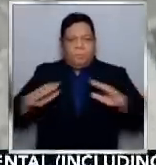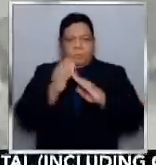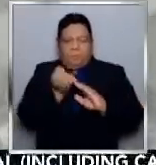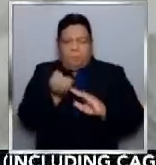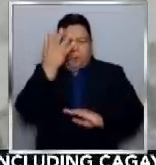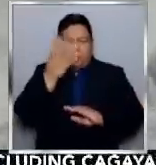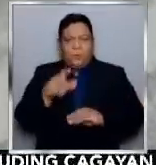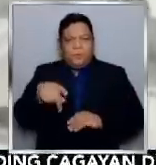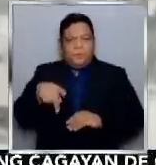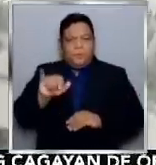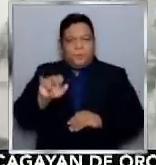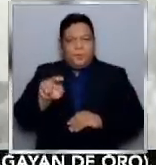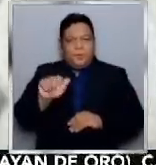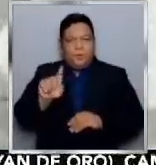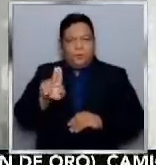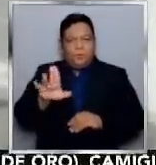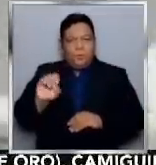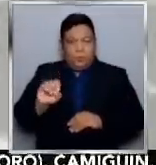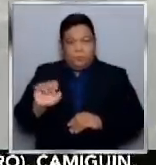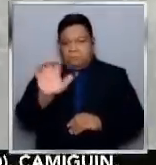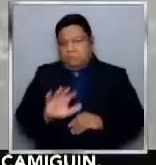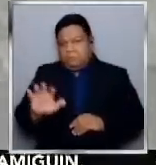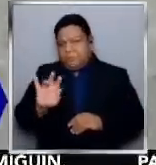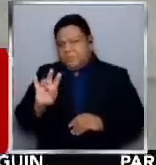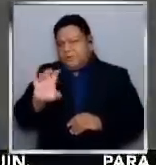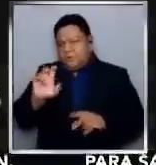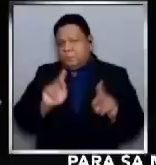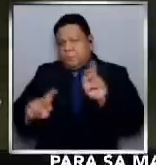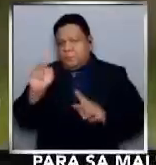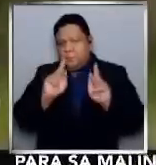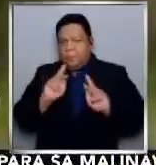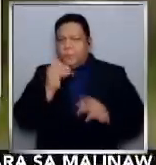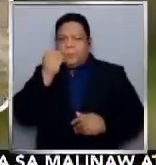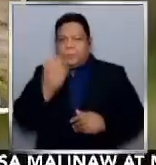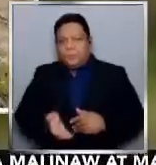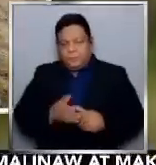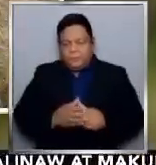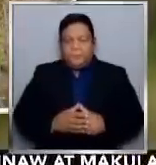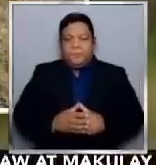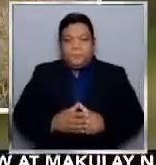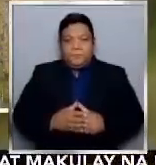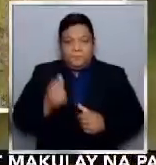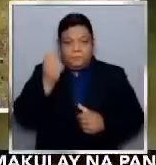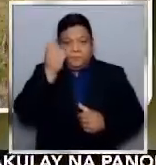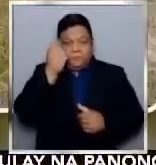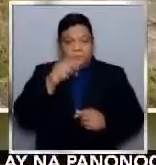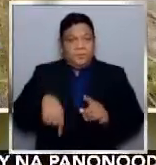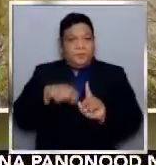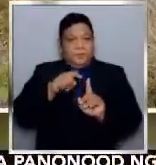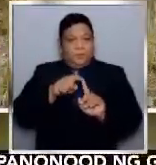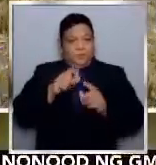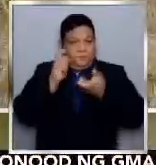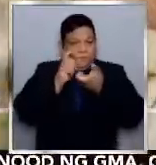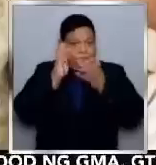mahigit 700 ang nasawi mula sa ibinuga nitong mga apo at lahar. Hindi pa naipapanganak noon ang photographer na si Gerald Gloton,